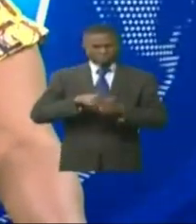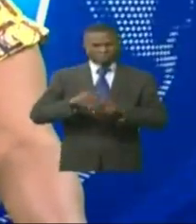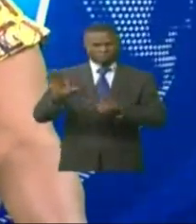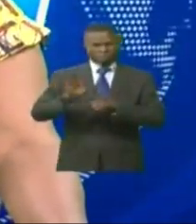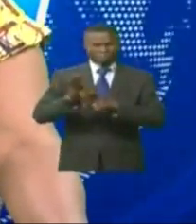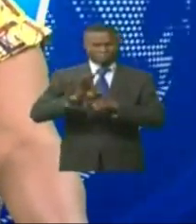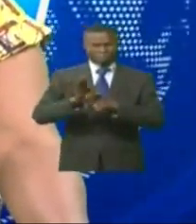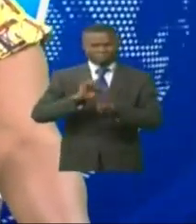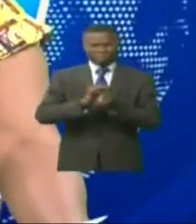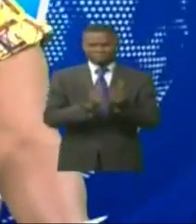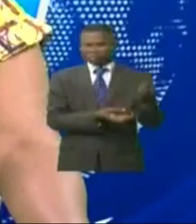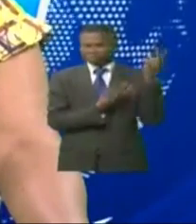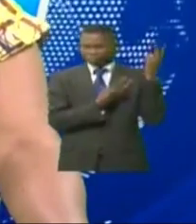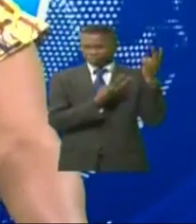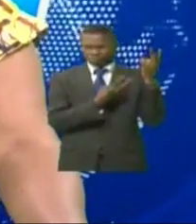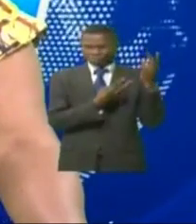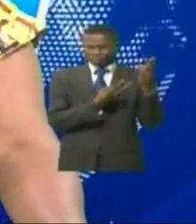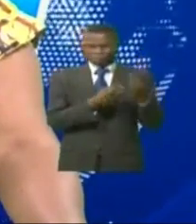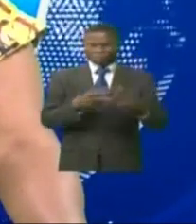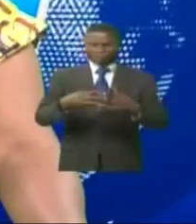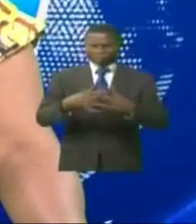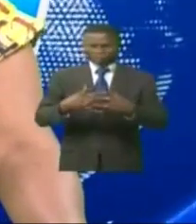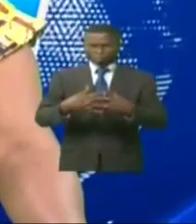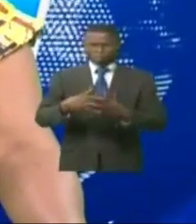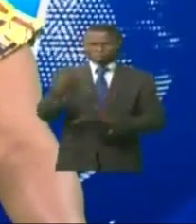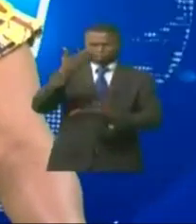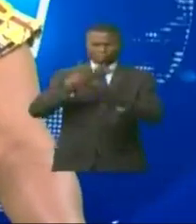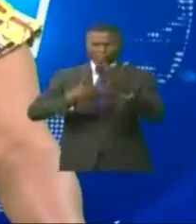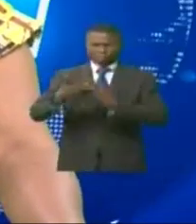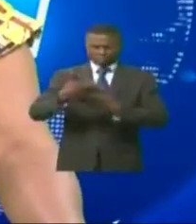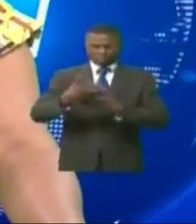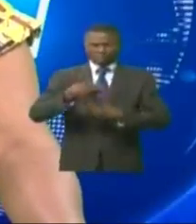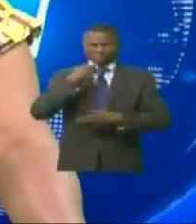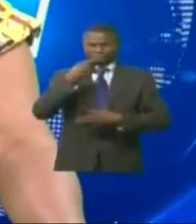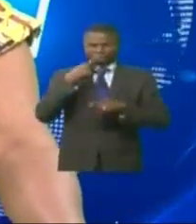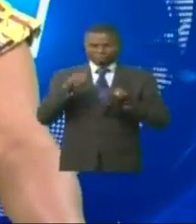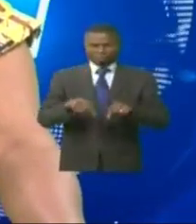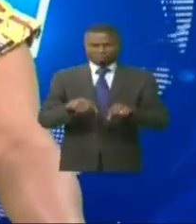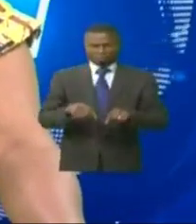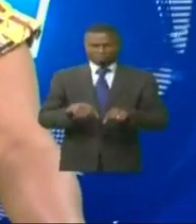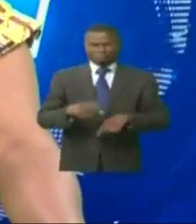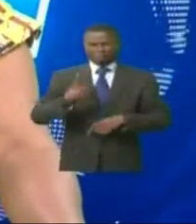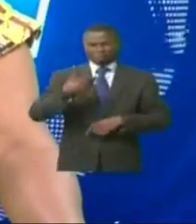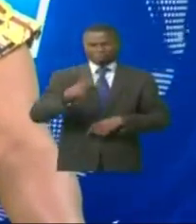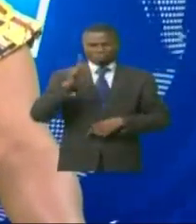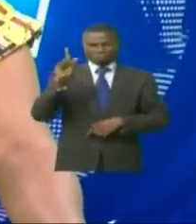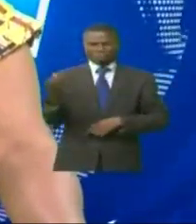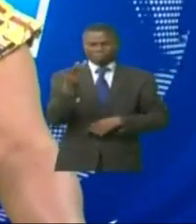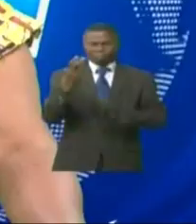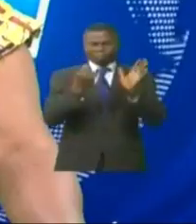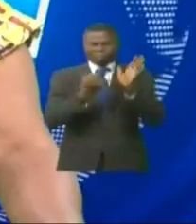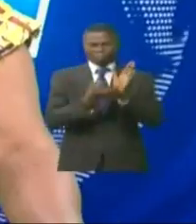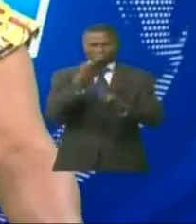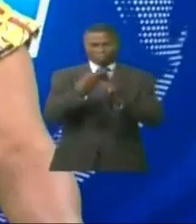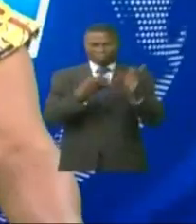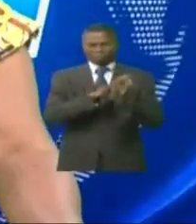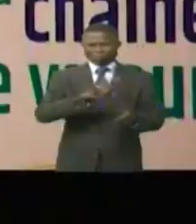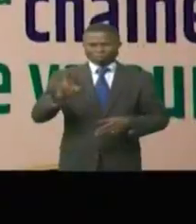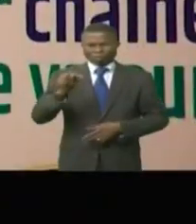sur la chaîne de valeur de la batterie des échanges qui ont eu lieu ce mardi 26 septembre